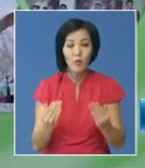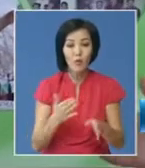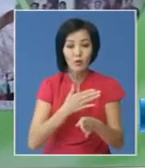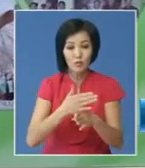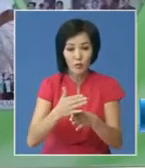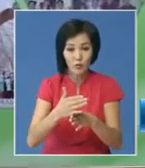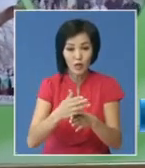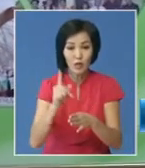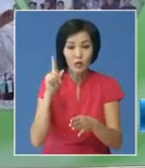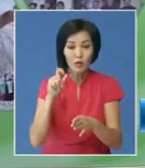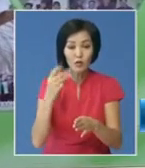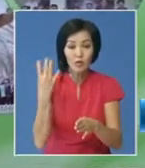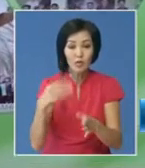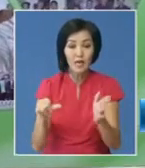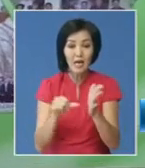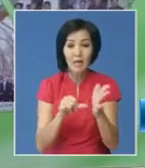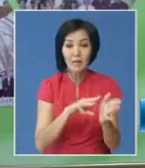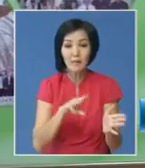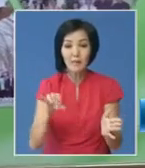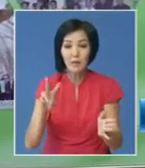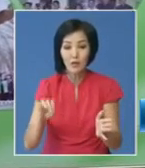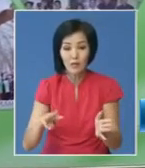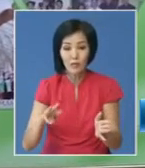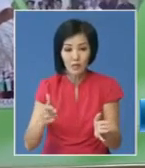бөлінген 146 миллион теңге. Біз болған енді